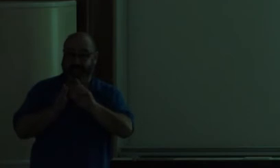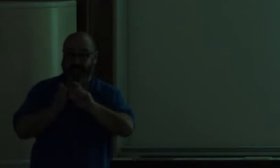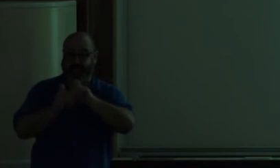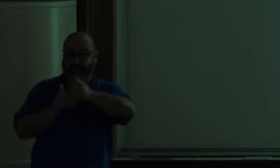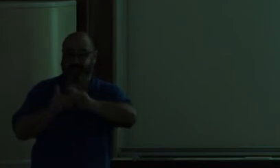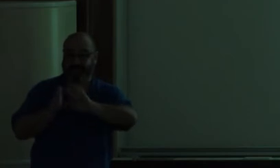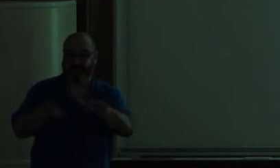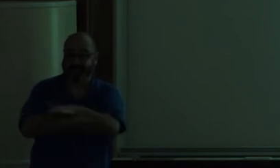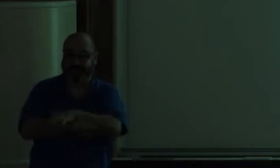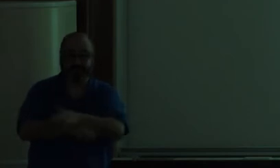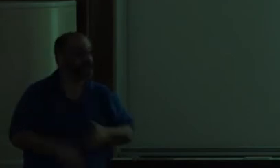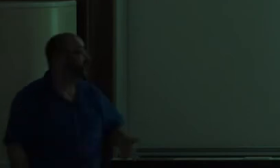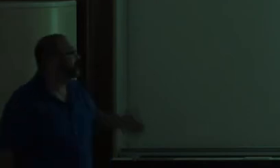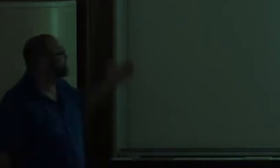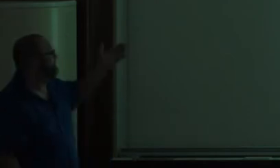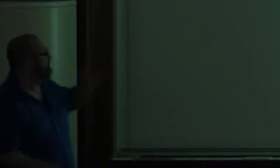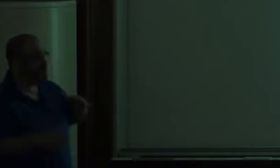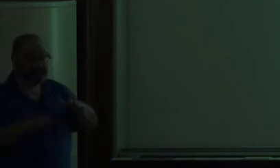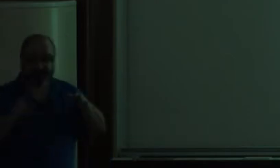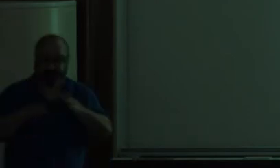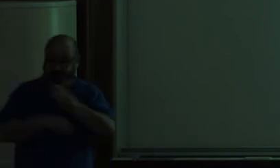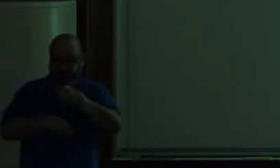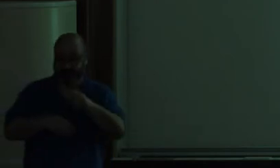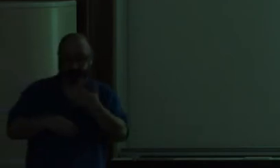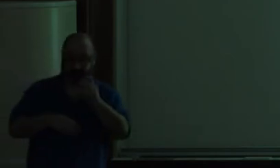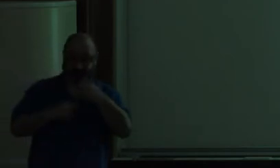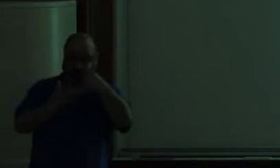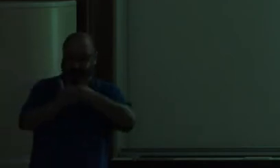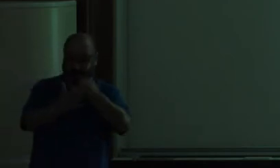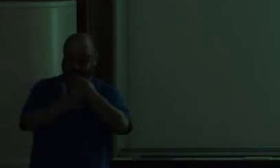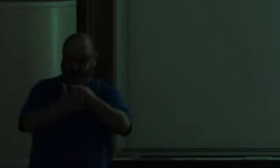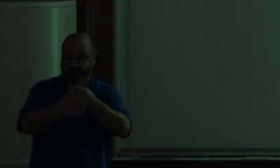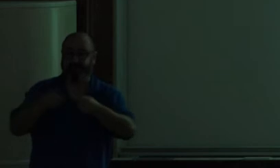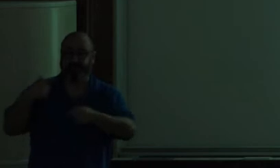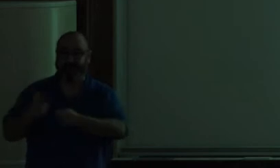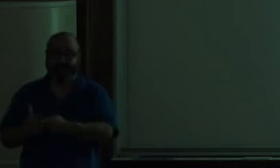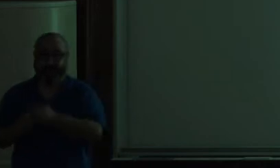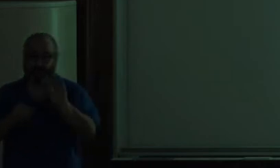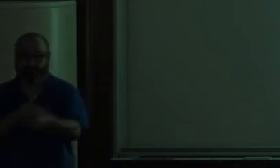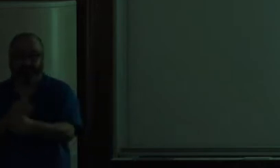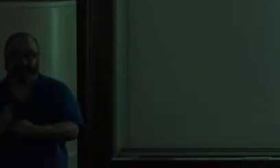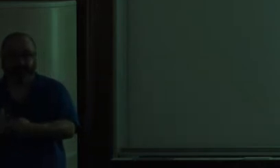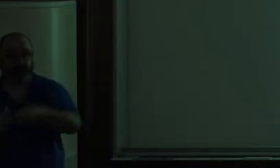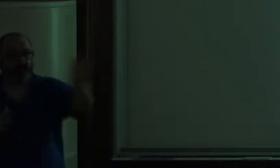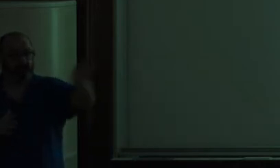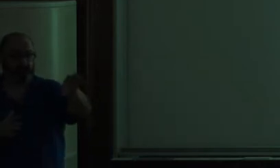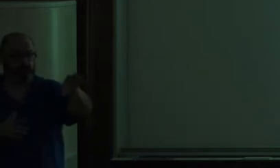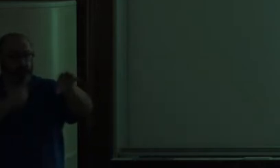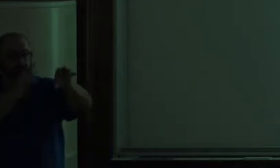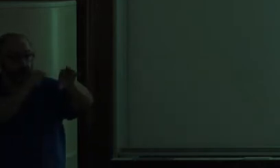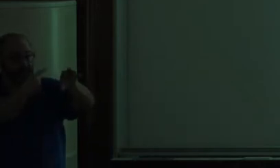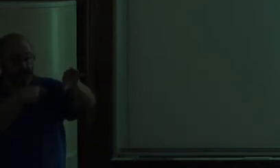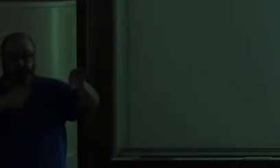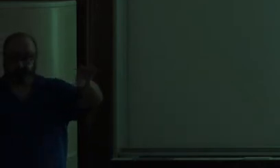donc on a une interface ici, être un itérable, et on a une autre interface, l'itérateur, qui prend votre itérable et qui prend un élément, qui lui